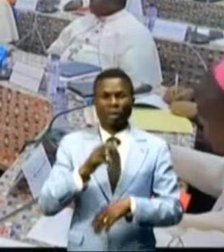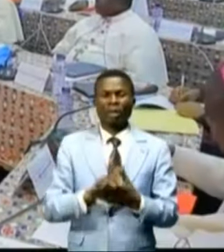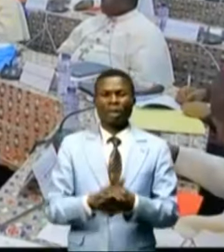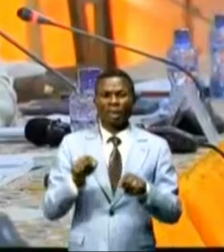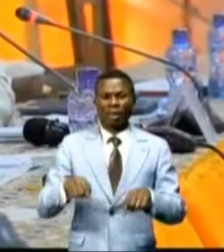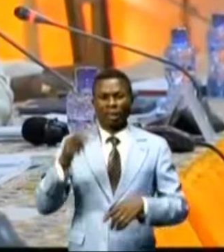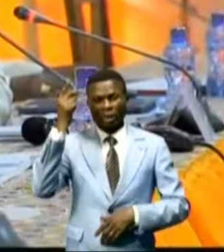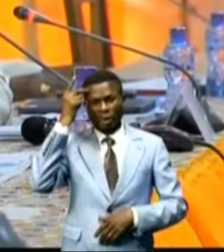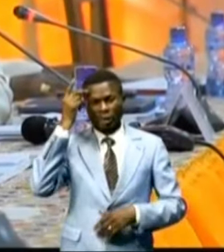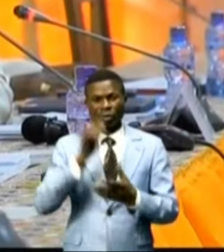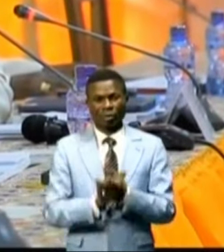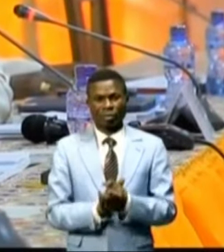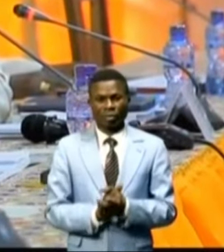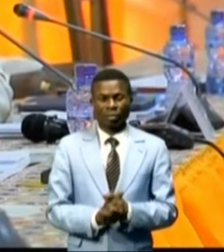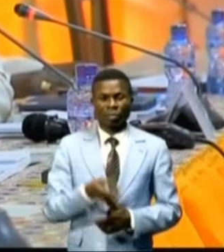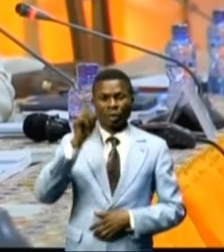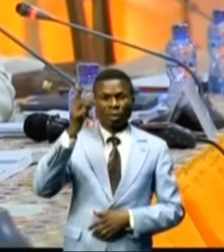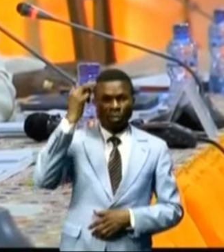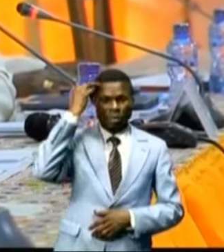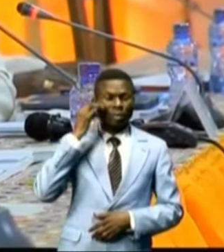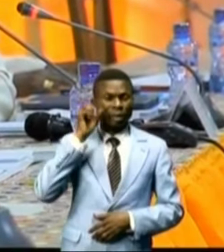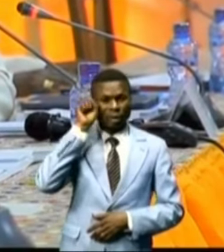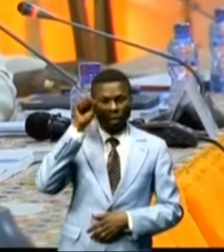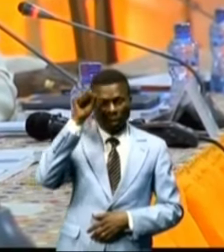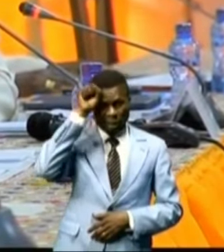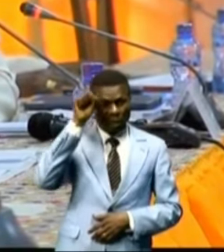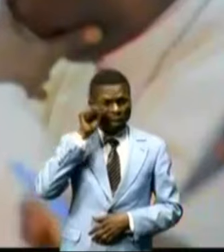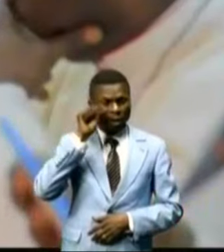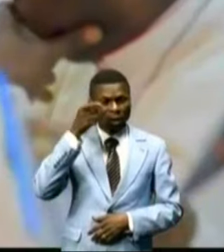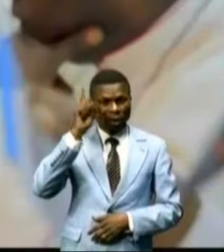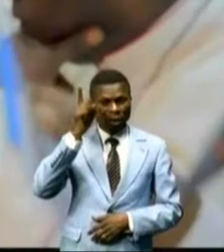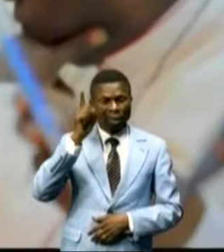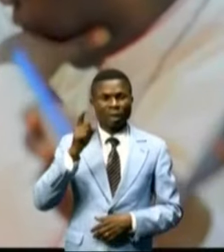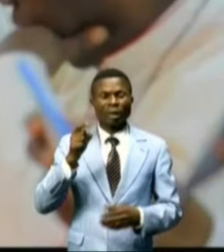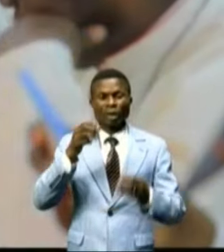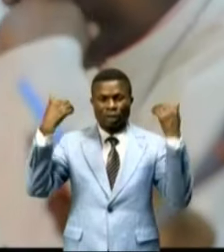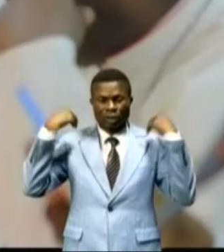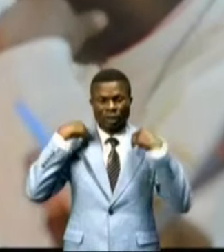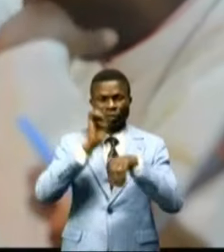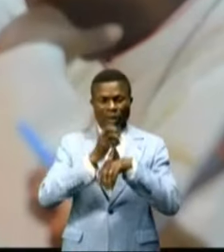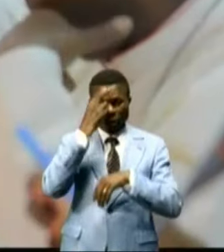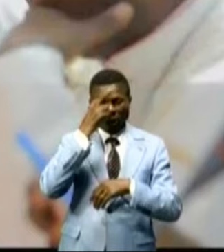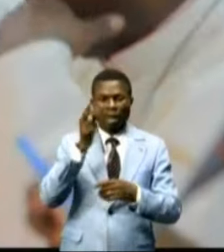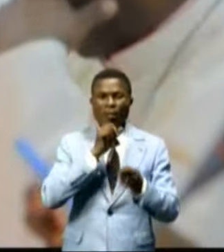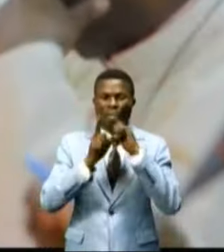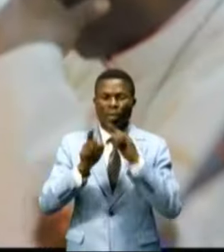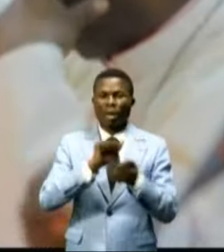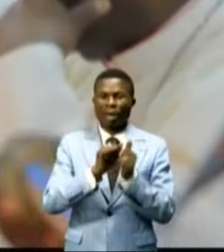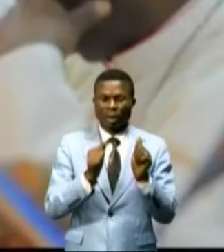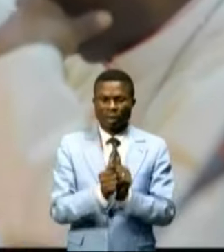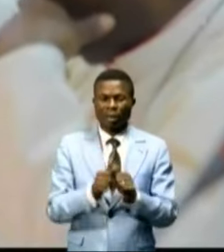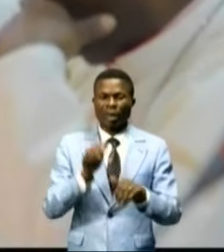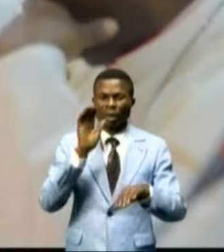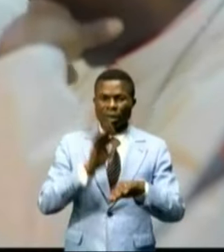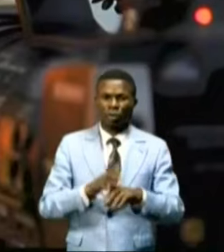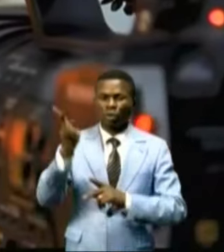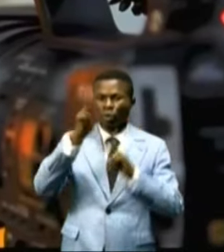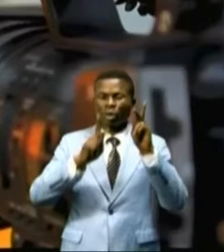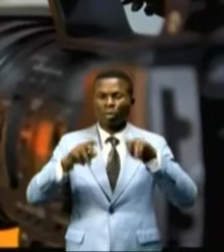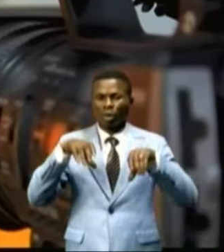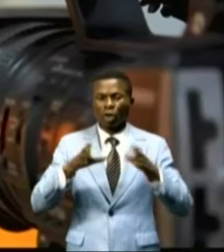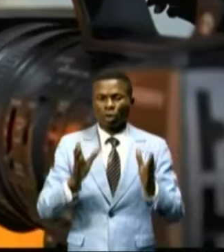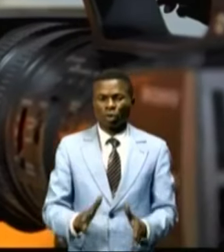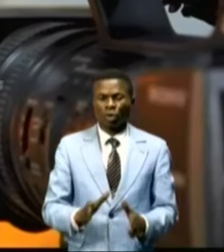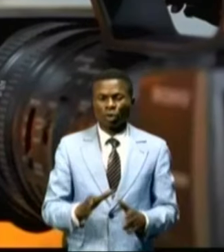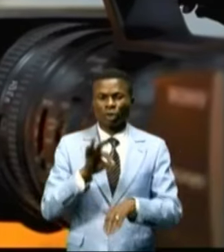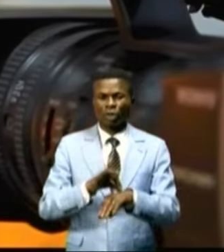Kinshasa. Judith Souminois Touluka et les princes de l'Église ont échangé autour des problèmes auxquels fait face la population. Occasion